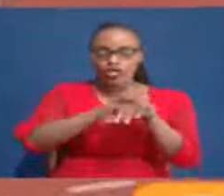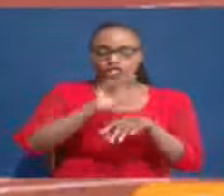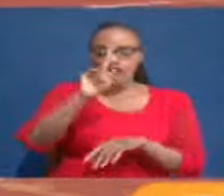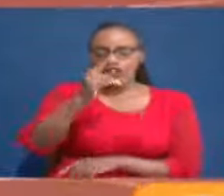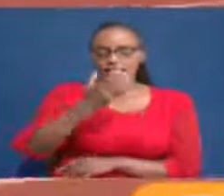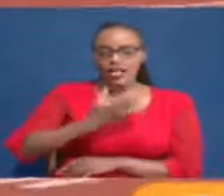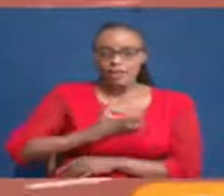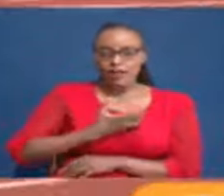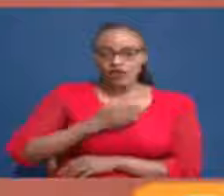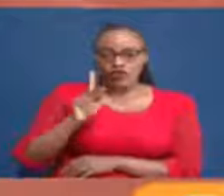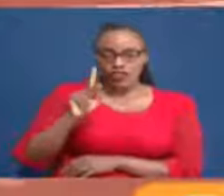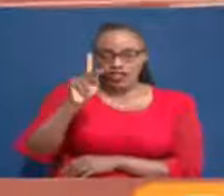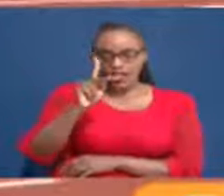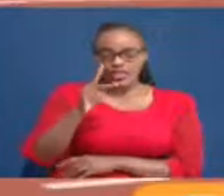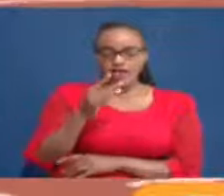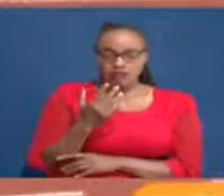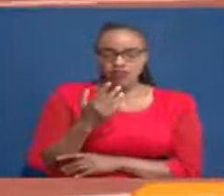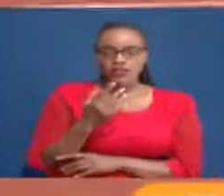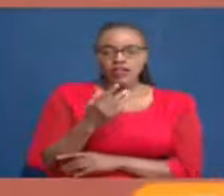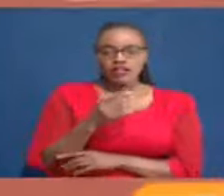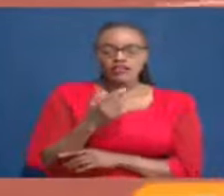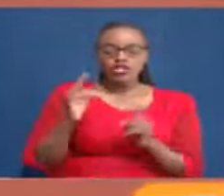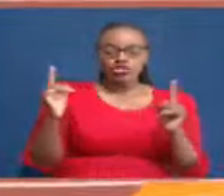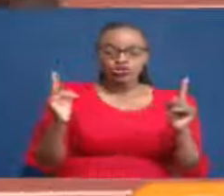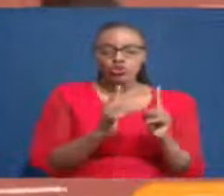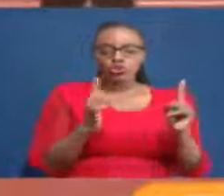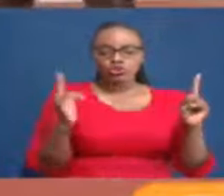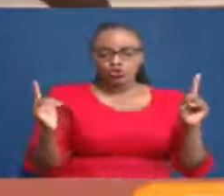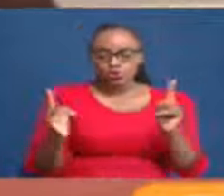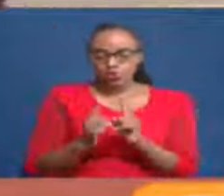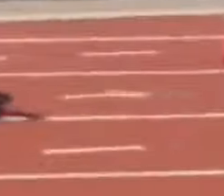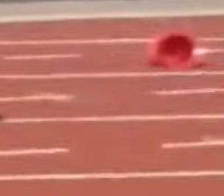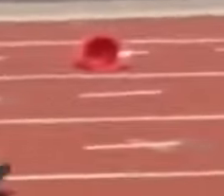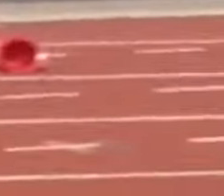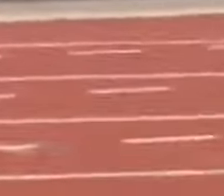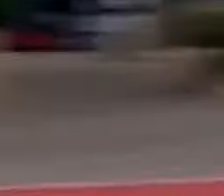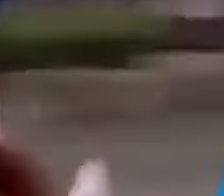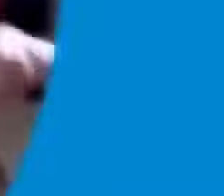kwanza kwa timu ya Kenya katika mbio za masafa mafupi za Olimpiki baadaye wiki hii.